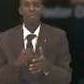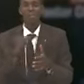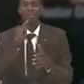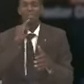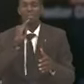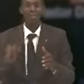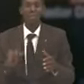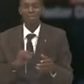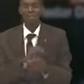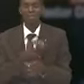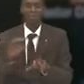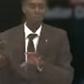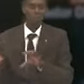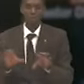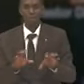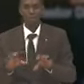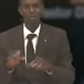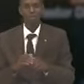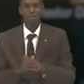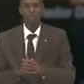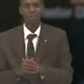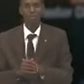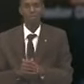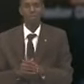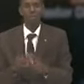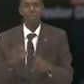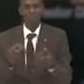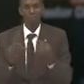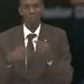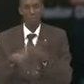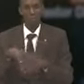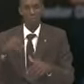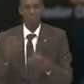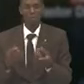ne cachez pas vos témoignages le sien l'a déjà faire